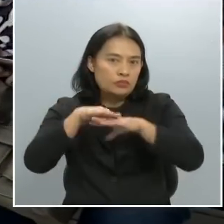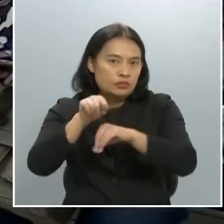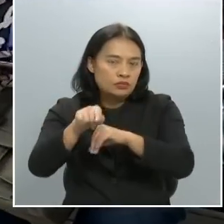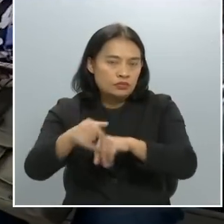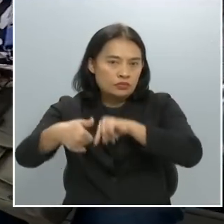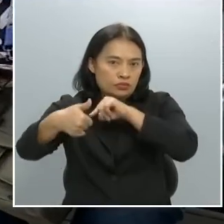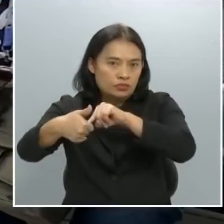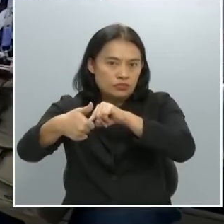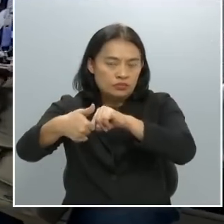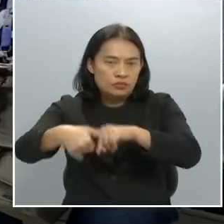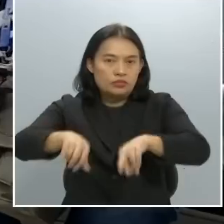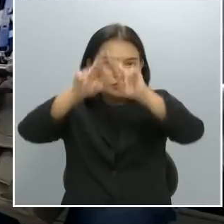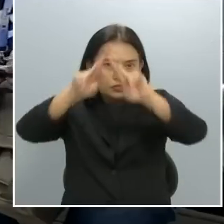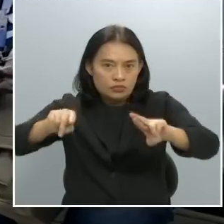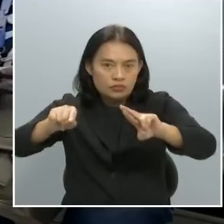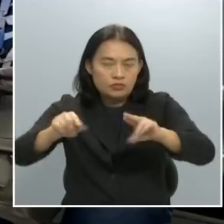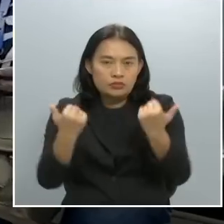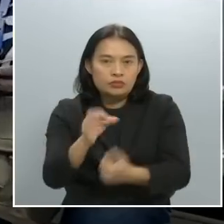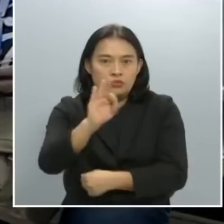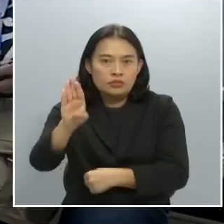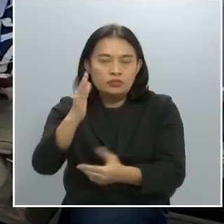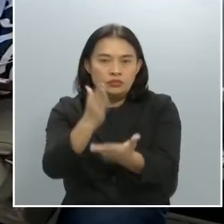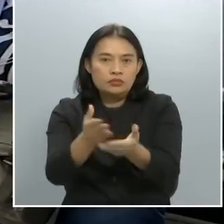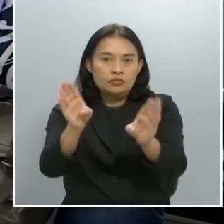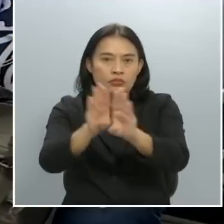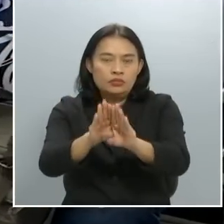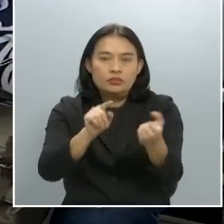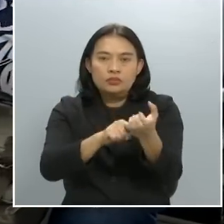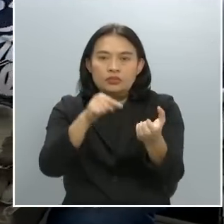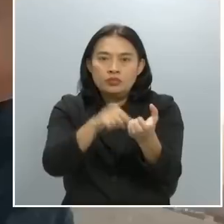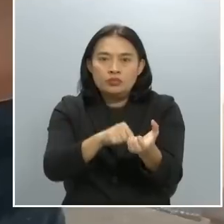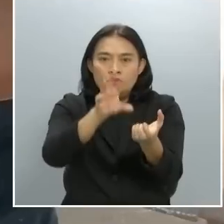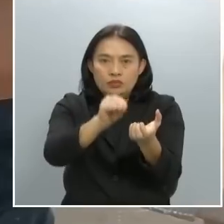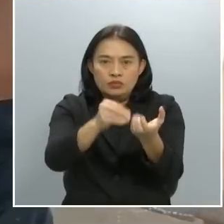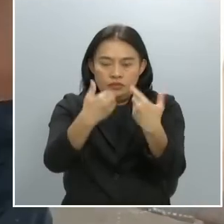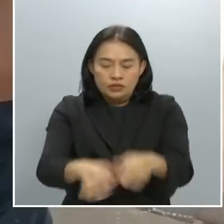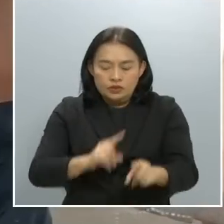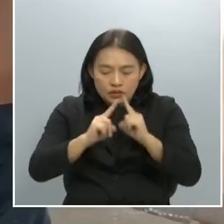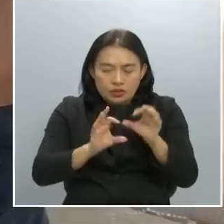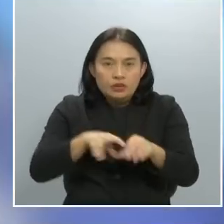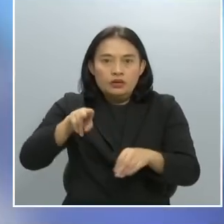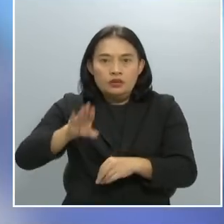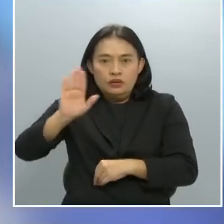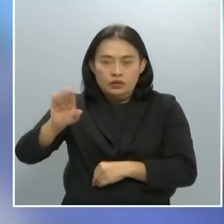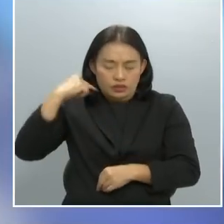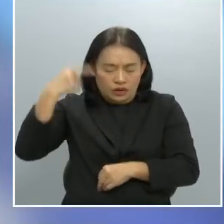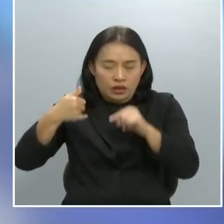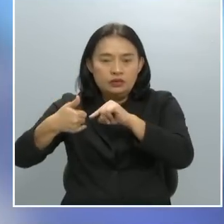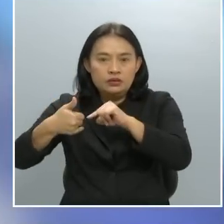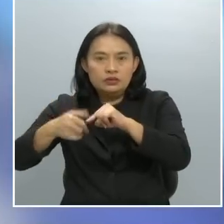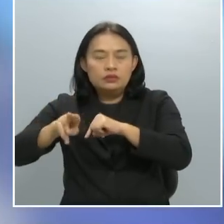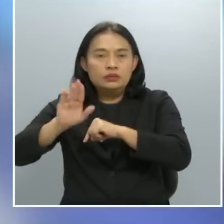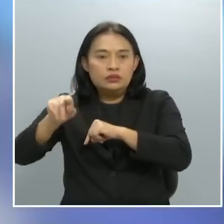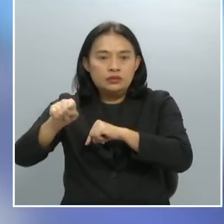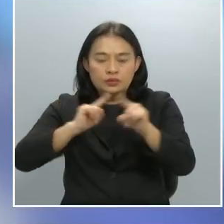รมแต่ว่าล่าสุดก็ปิด Facebook ปิดโทรศัพท์มือถือค่ะทีมข่าวเราได้คุยกับแฟนของช่างสักคนนี้ทางแฟนของช่